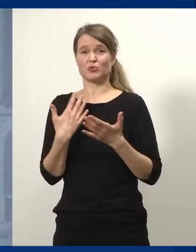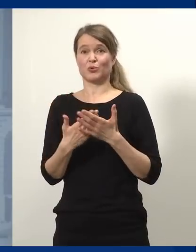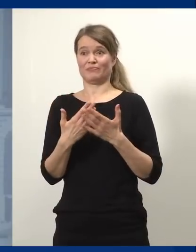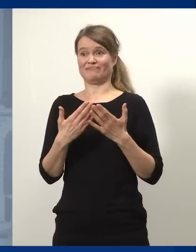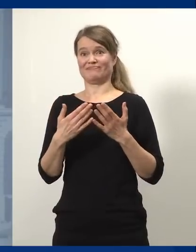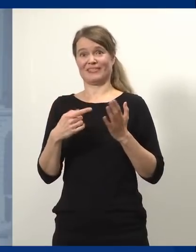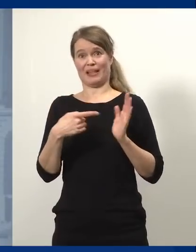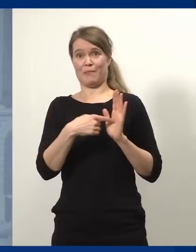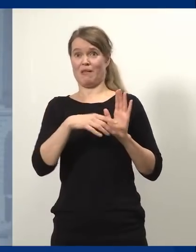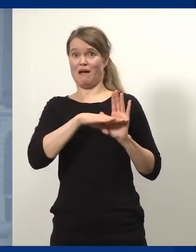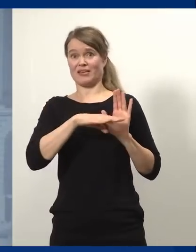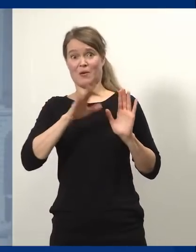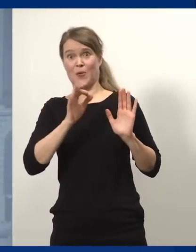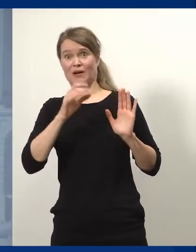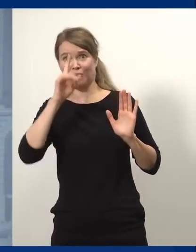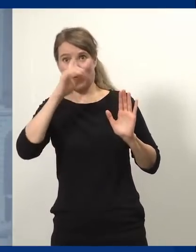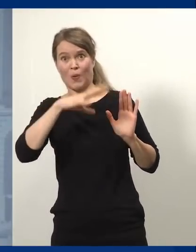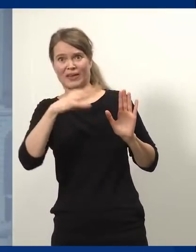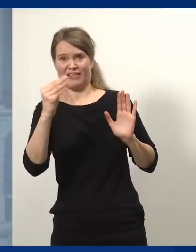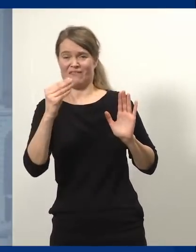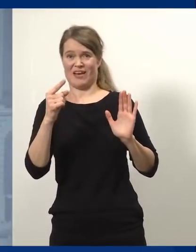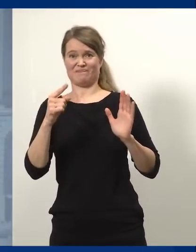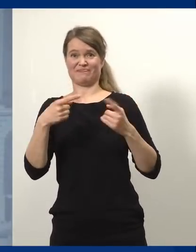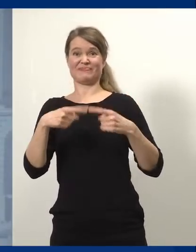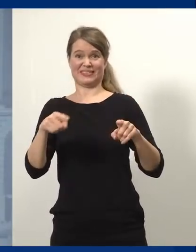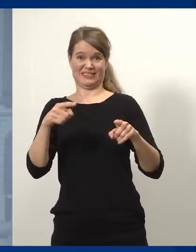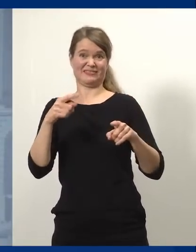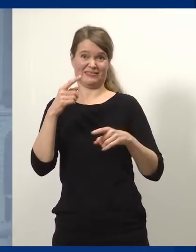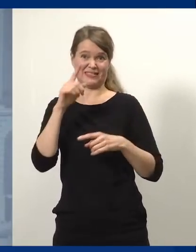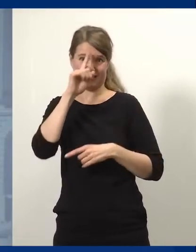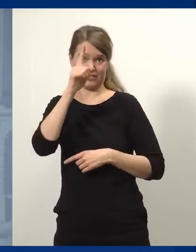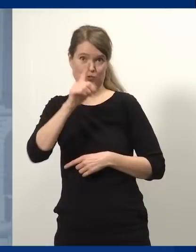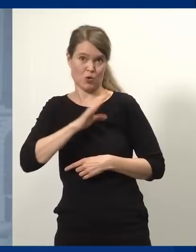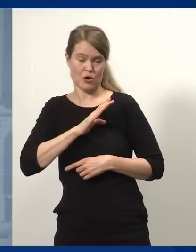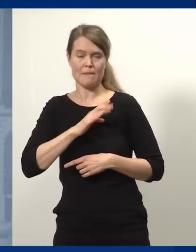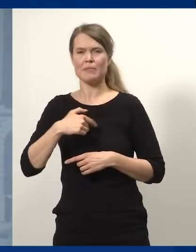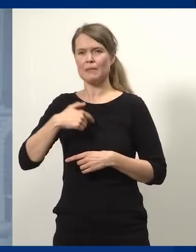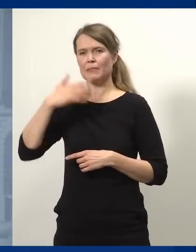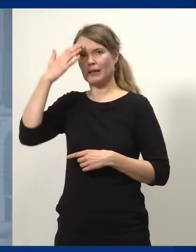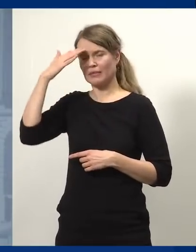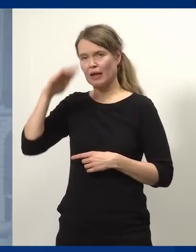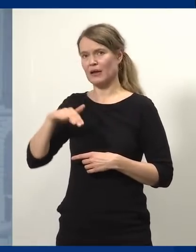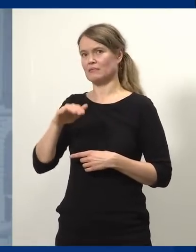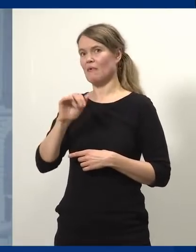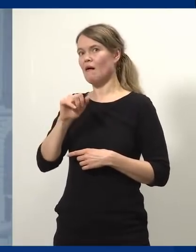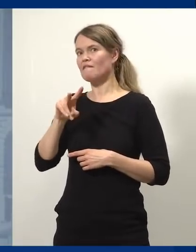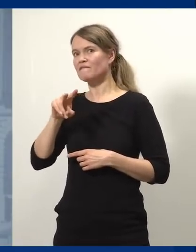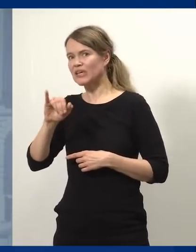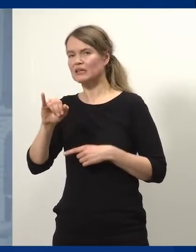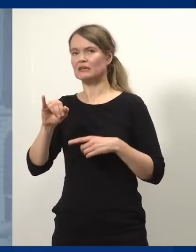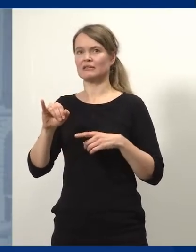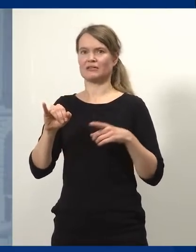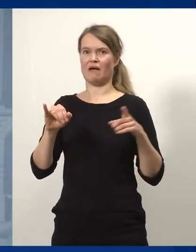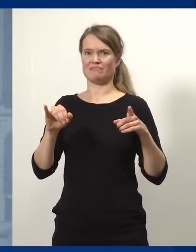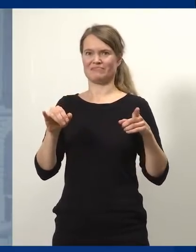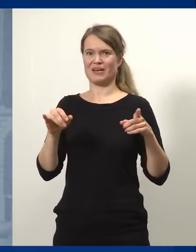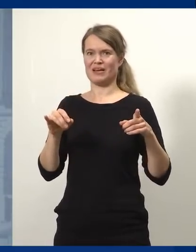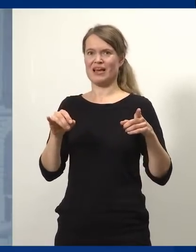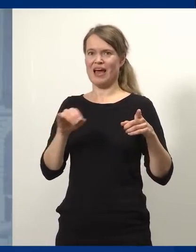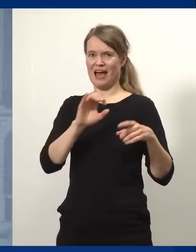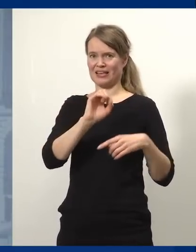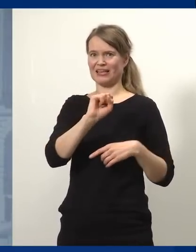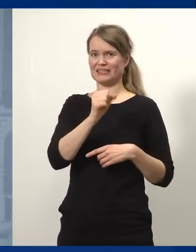on. Tiedän, että sosiaali- ja terveysministeriö ja aluehallintovirasto etsivät tähän kokonaisuuteen